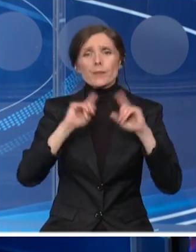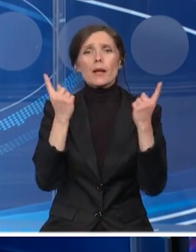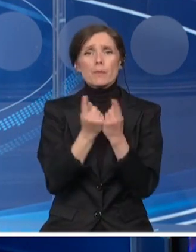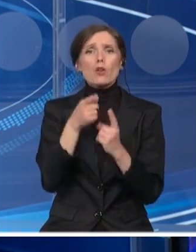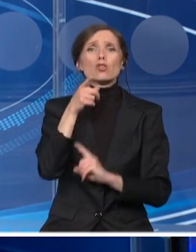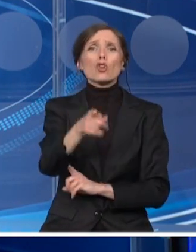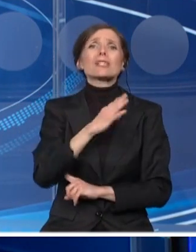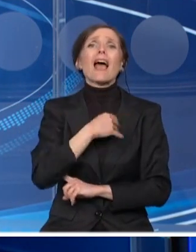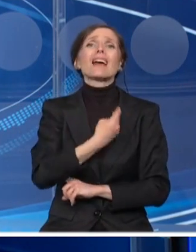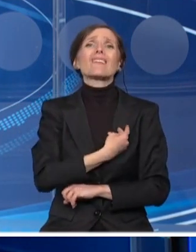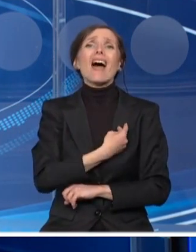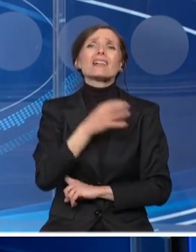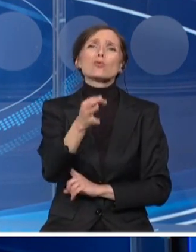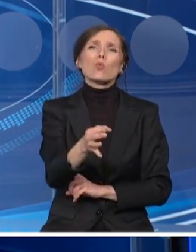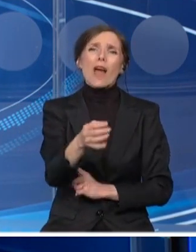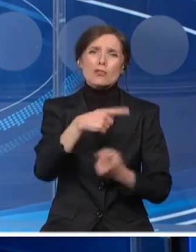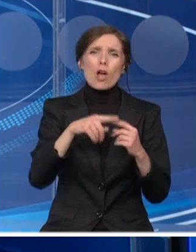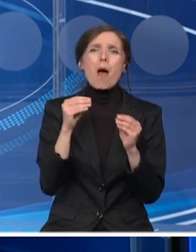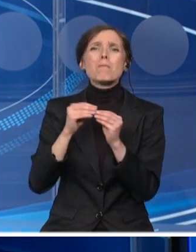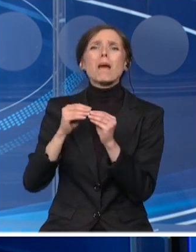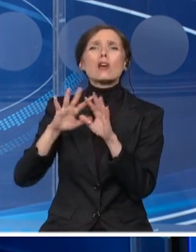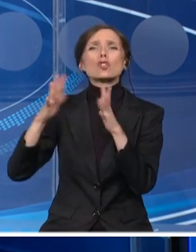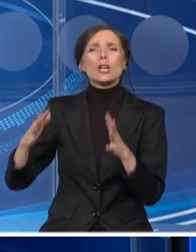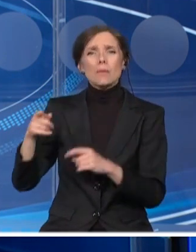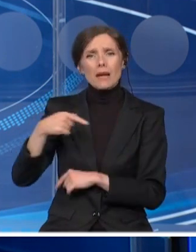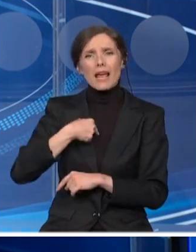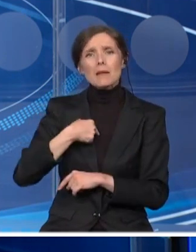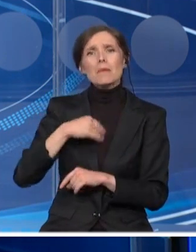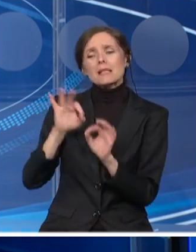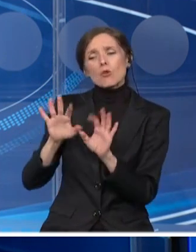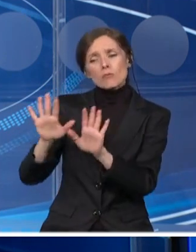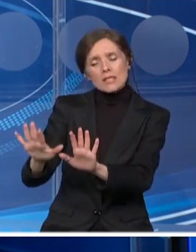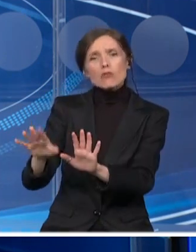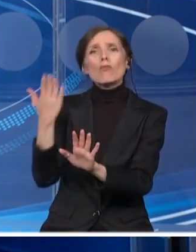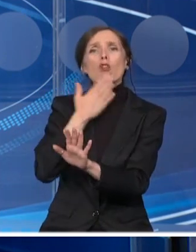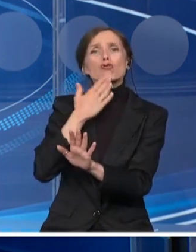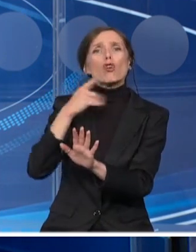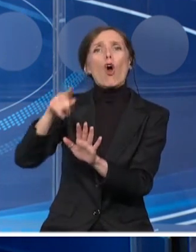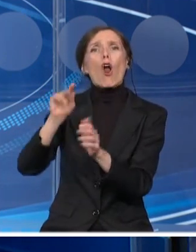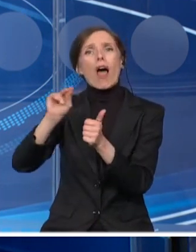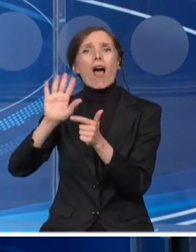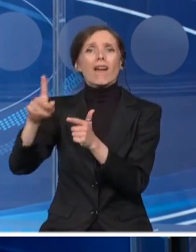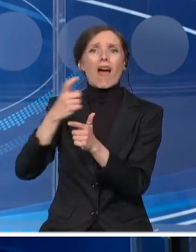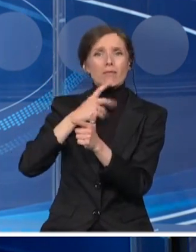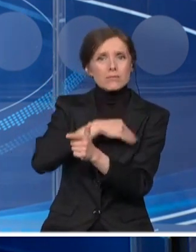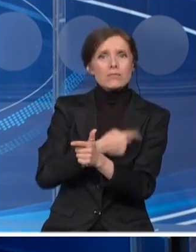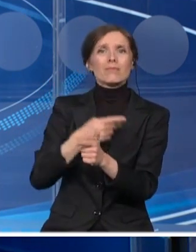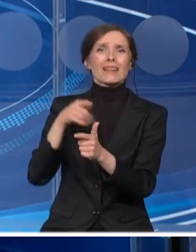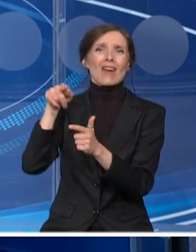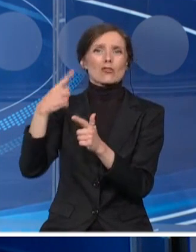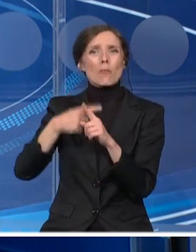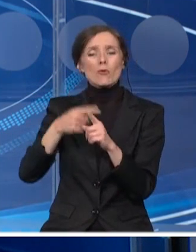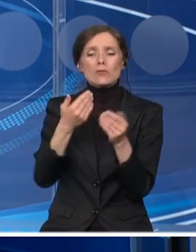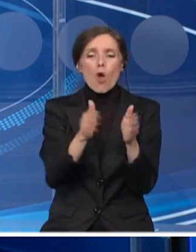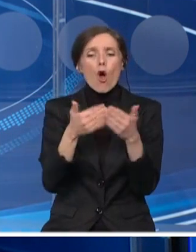za Hrvatsku nacionalnu zajednicu. U Bačkom Bregu očuvali višejezičnu nastavu. Otvorili mnoga druga strukovna odeljenja